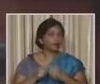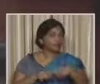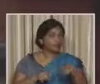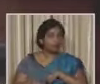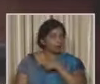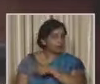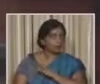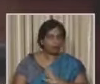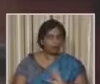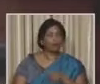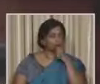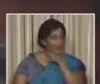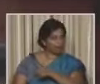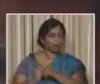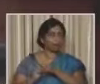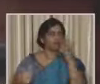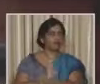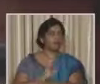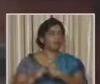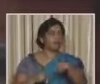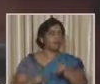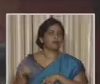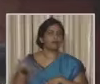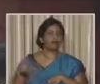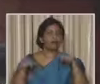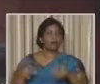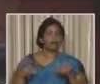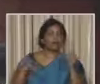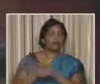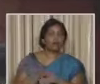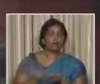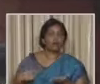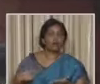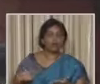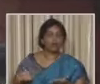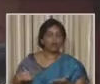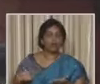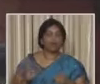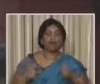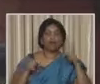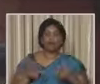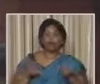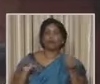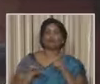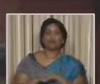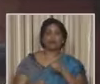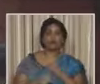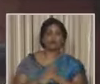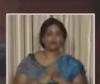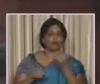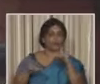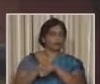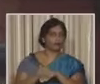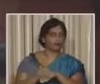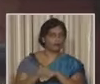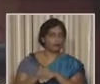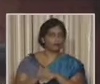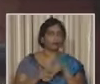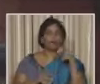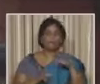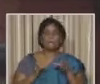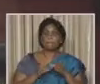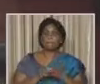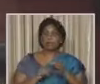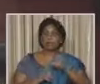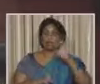எனவே அவர் இதற்கு பொறுப்பு கூறித்தானே ஆக வேண்டும். ஆனால் இன்று அவர் யாரை பிரதிநிதித்துவம் செய்கின்றார்? இன்று அவர் அரசாங்கத்தை